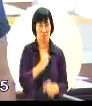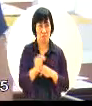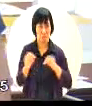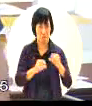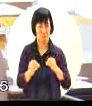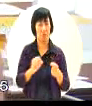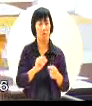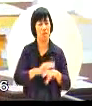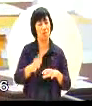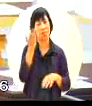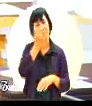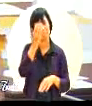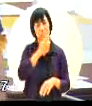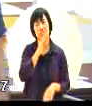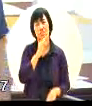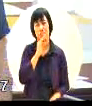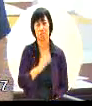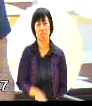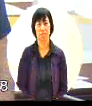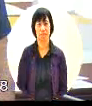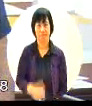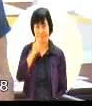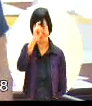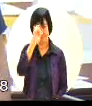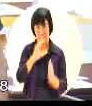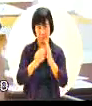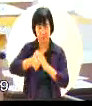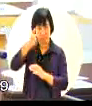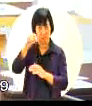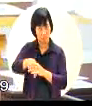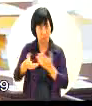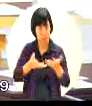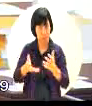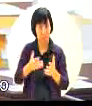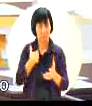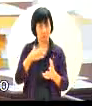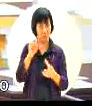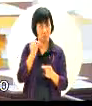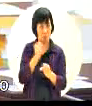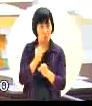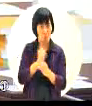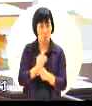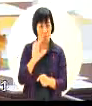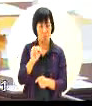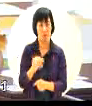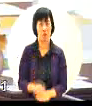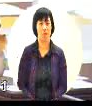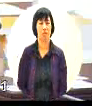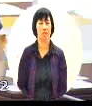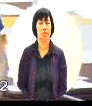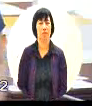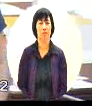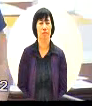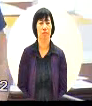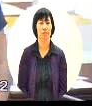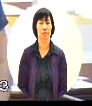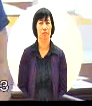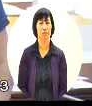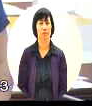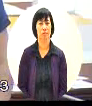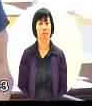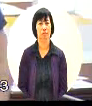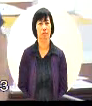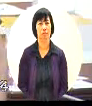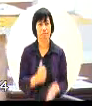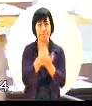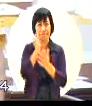的。我希望讲咱局长吼，针对着这案，毋知有咧处理无？吼、哦，咱局长请答复。 来，局长请答复。 啊，甲王